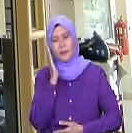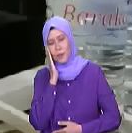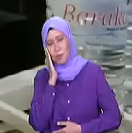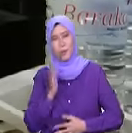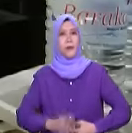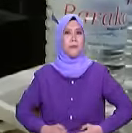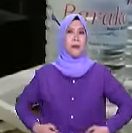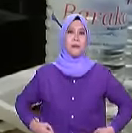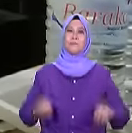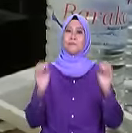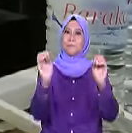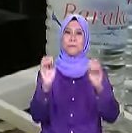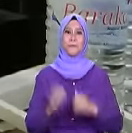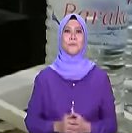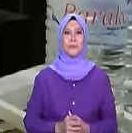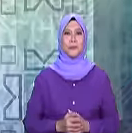kelaparan.